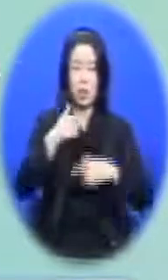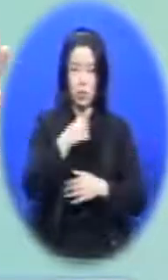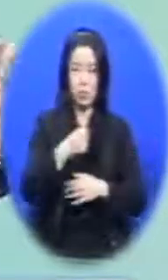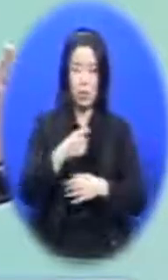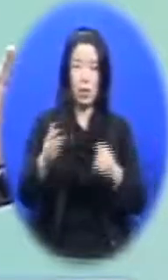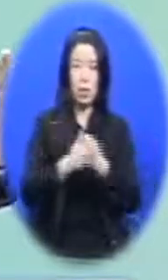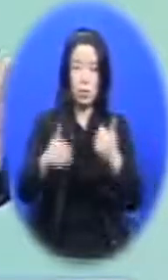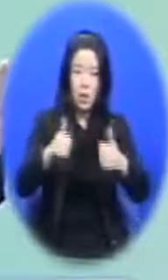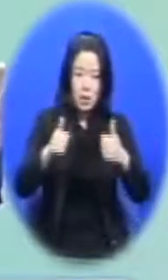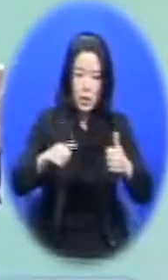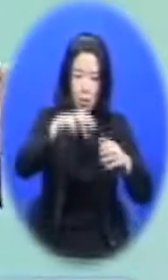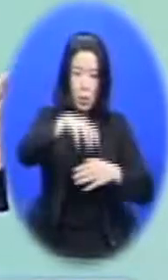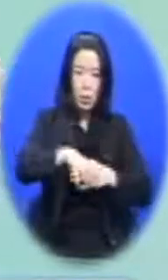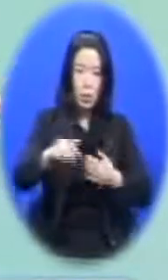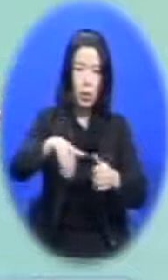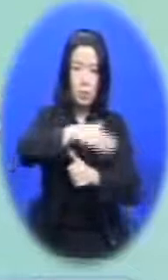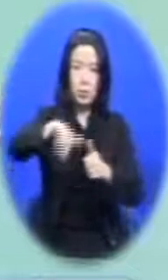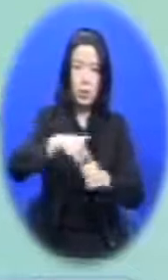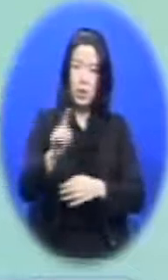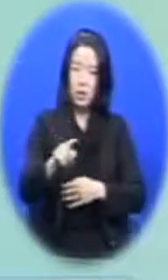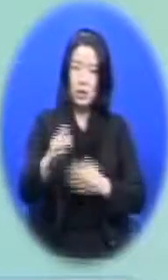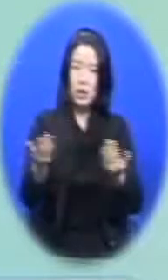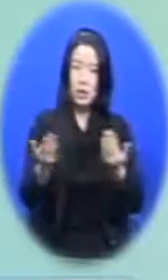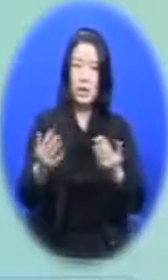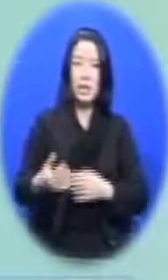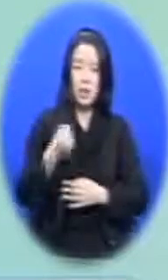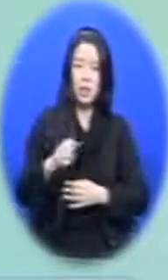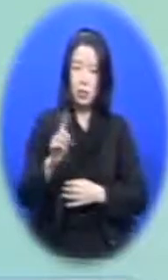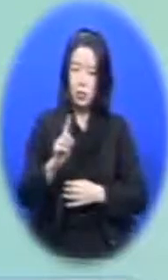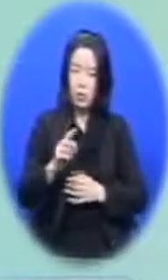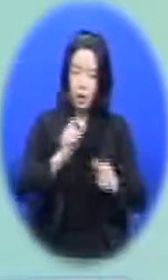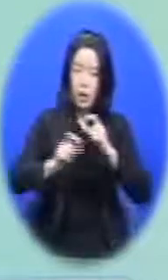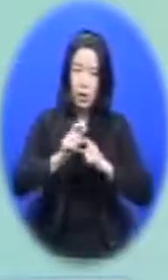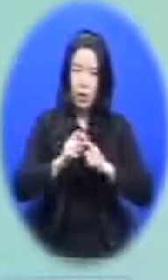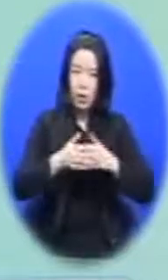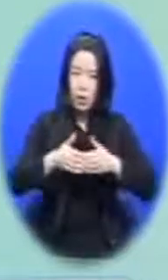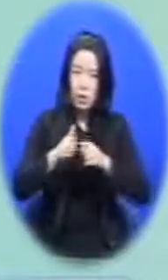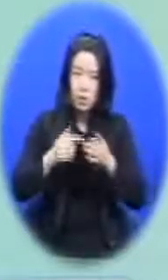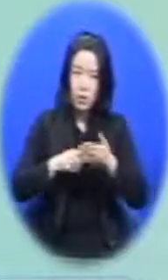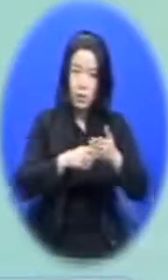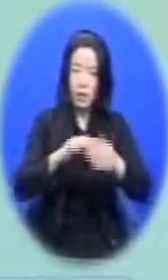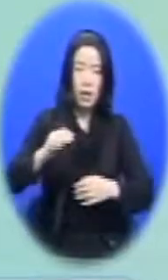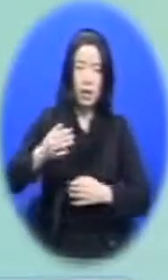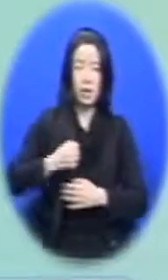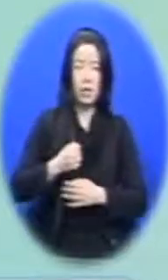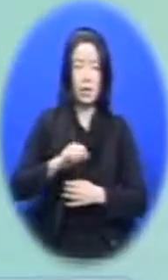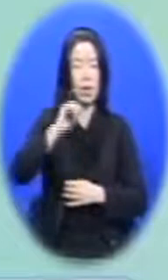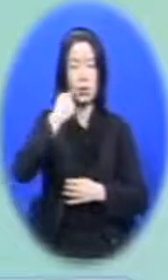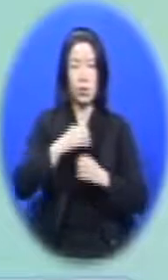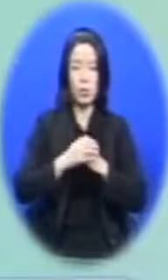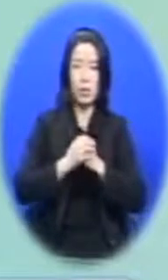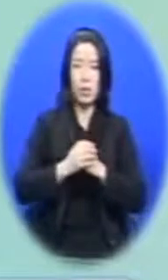재판 분위기가 도무지 그 일로 인해 가지고 어떻게 더 진행하기가 어려워졌어요. 판사가 뭘